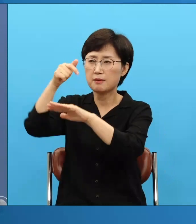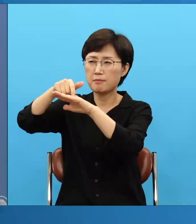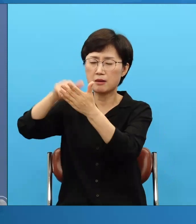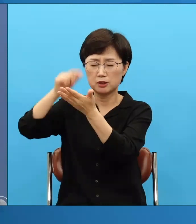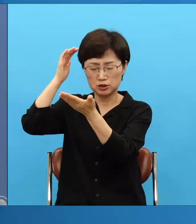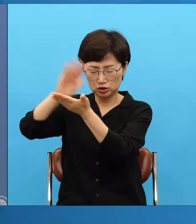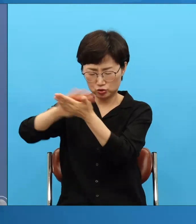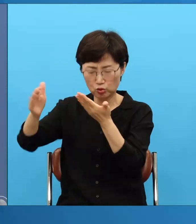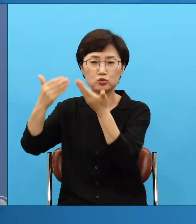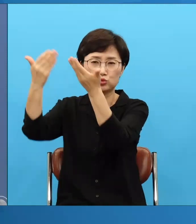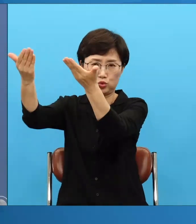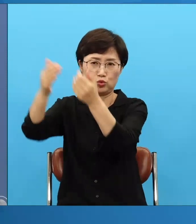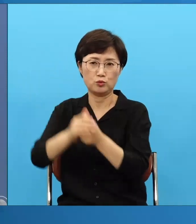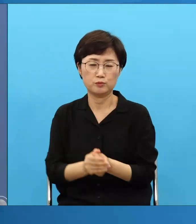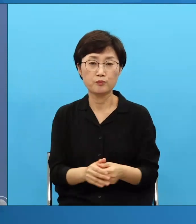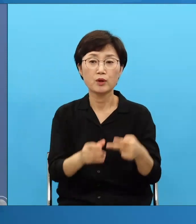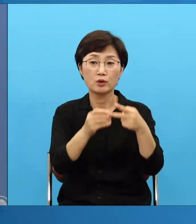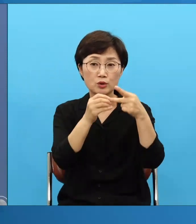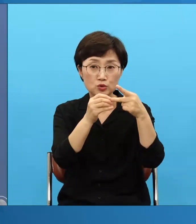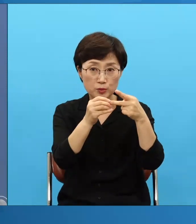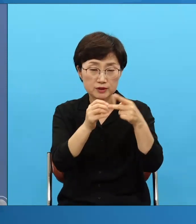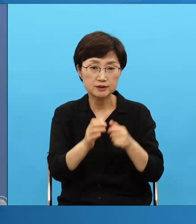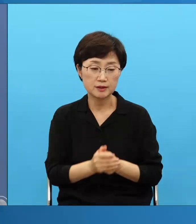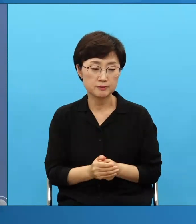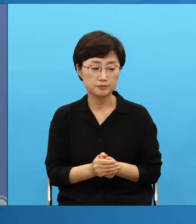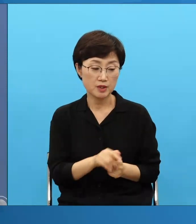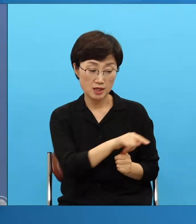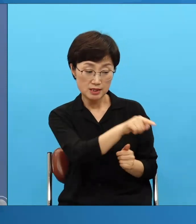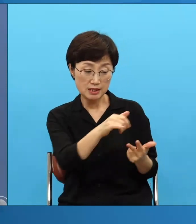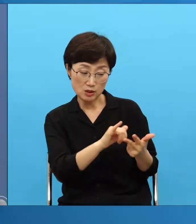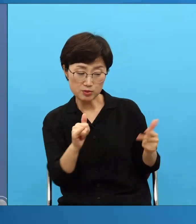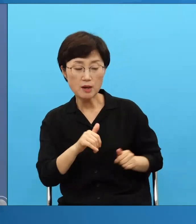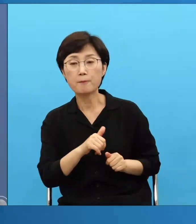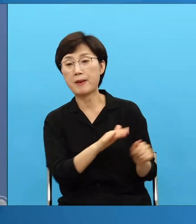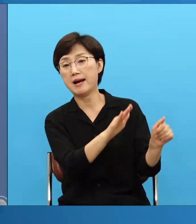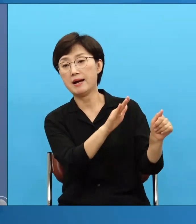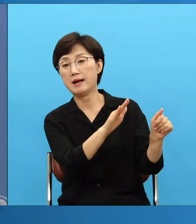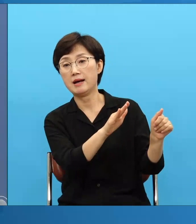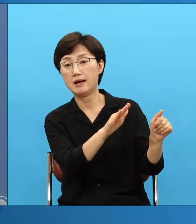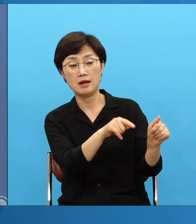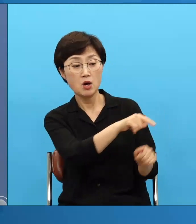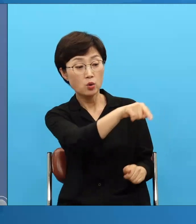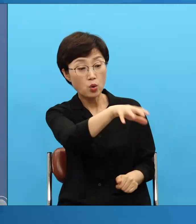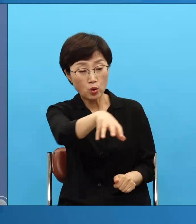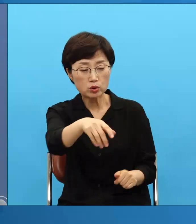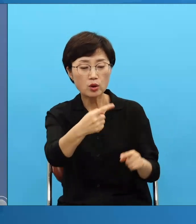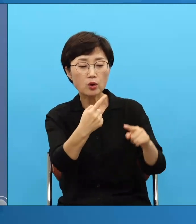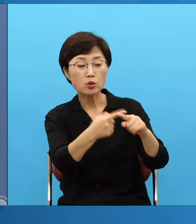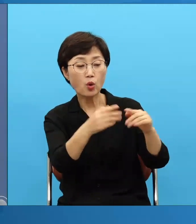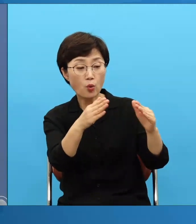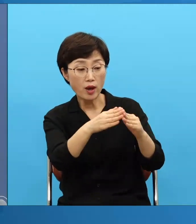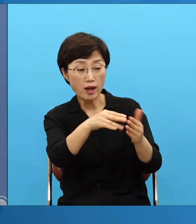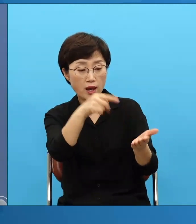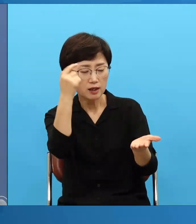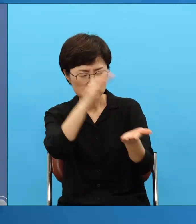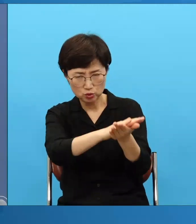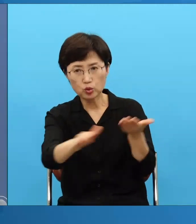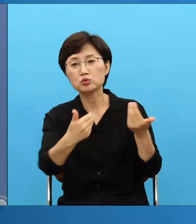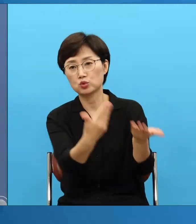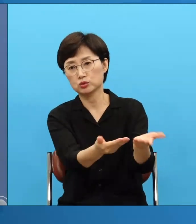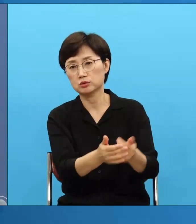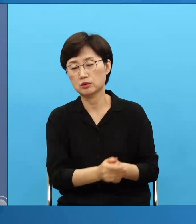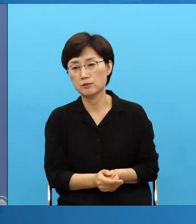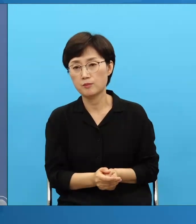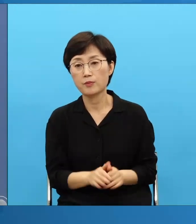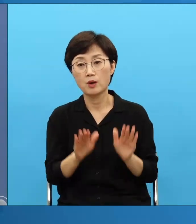사람들을 파송했는데 교회를 시원케 한 자들이에요. Now, after commissioning these individuals, they refresh the church. 누굽니까? Who are they? 오늘